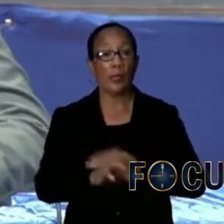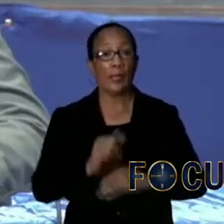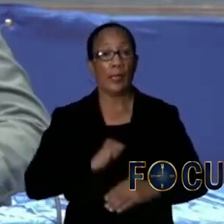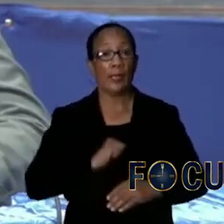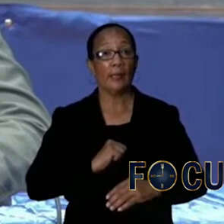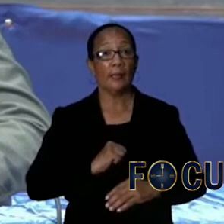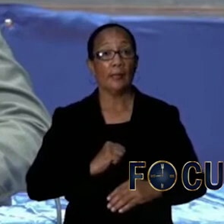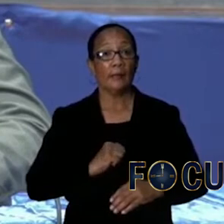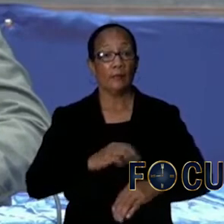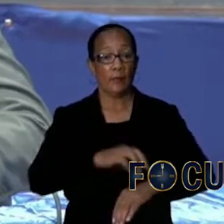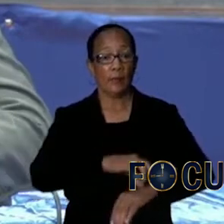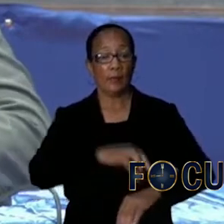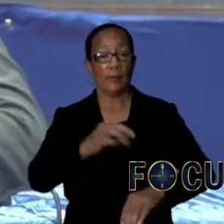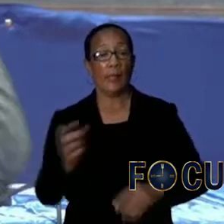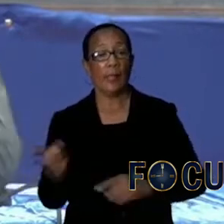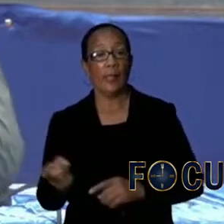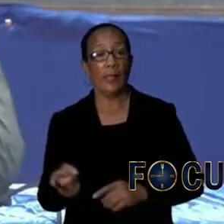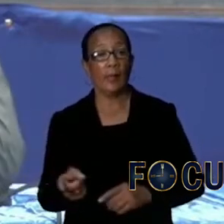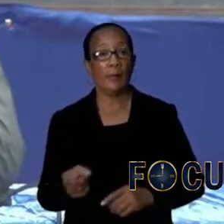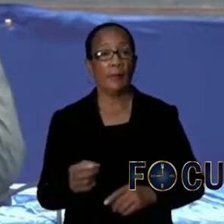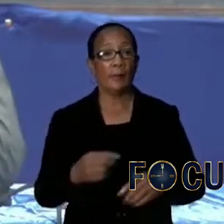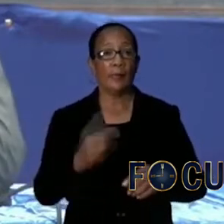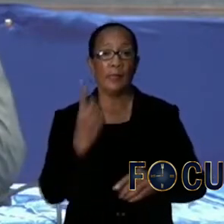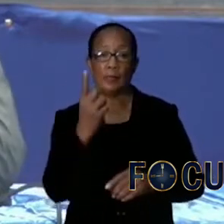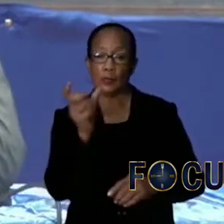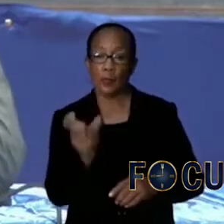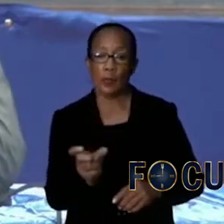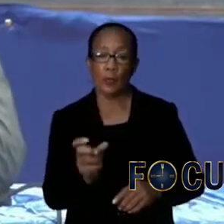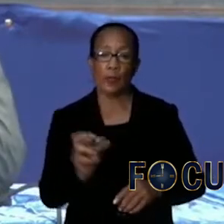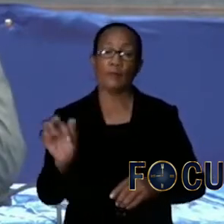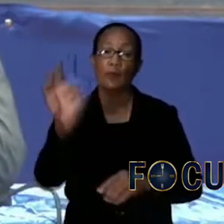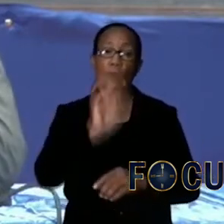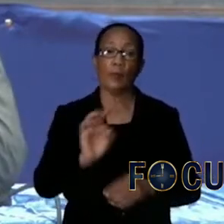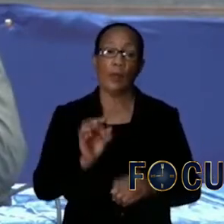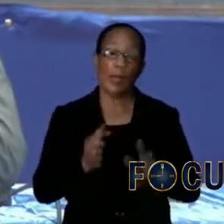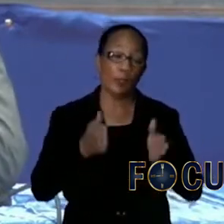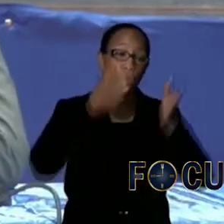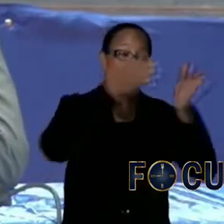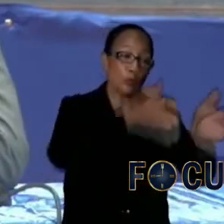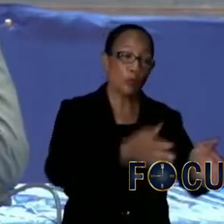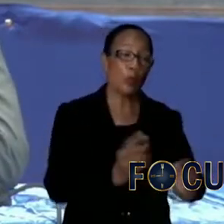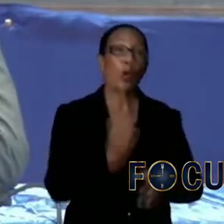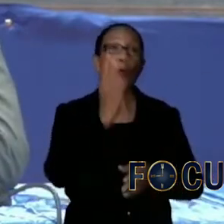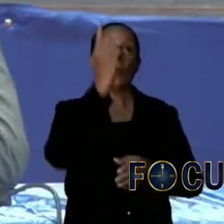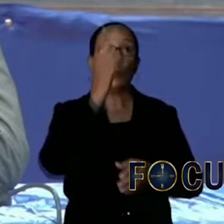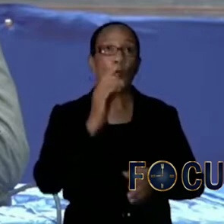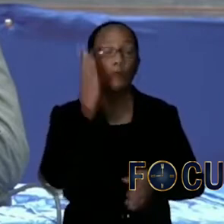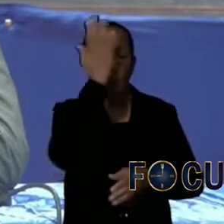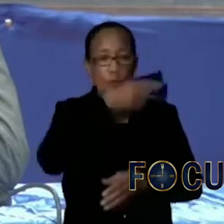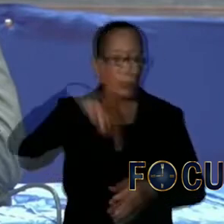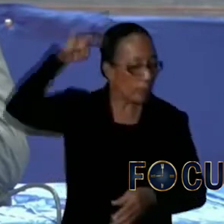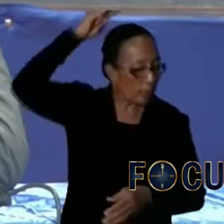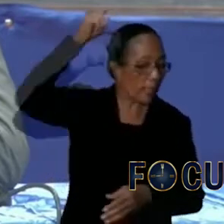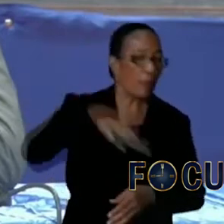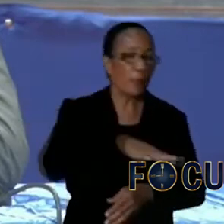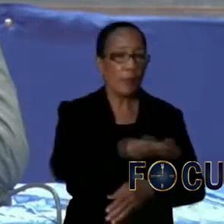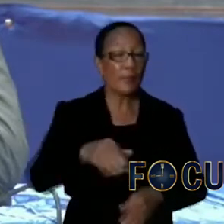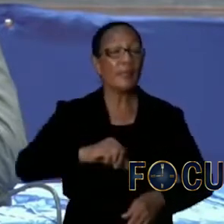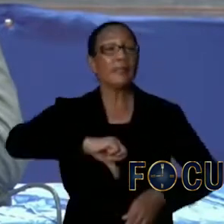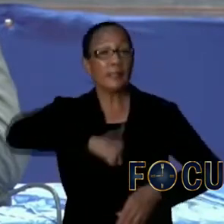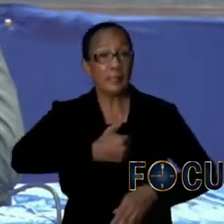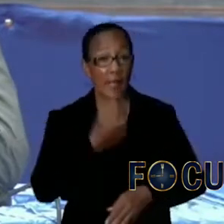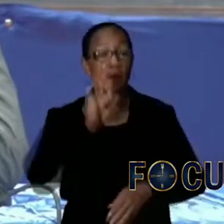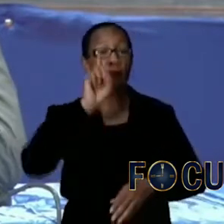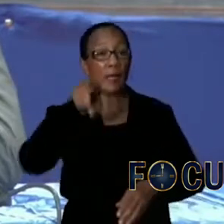eerste week van februari een werkbezoek brengt aan het boven Suriname gebied, waar ik mij ook persoonlijk zal oriënteren,